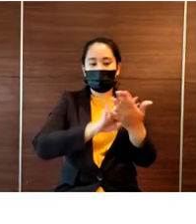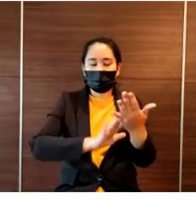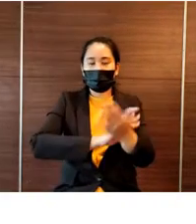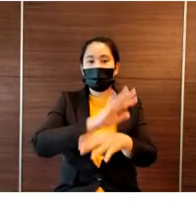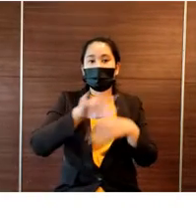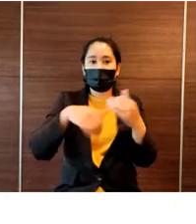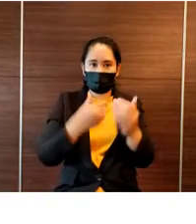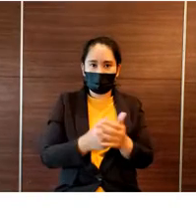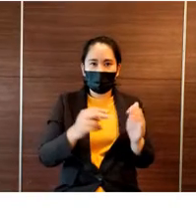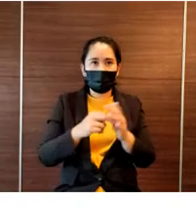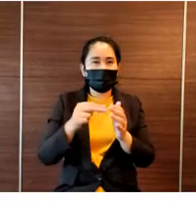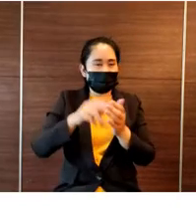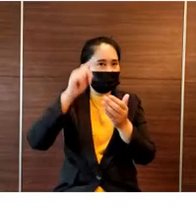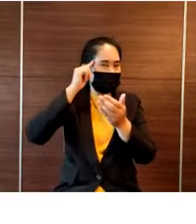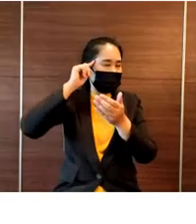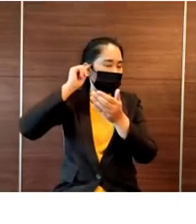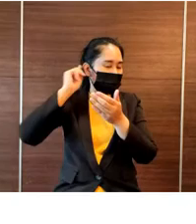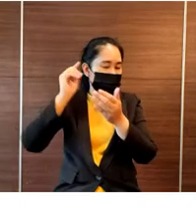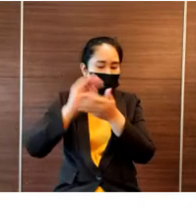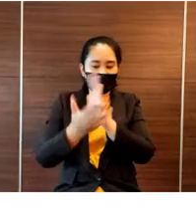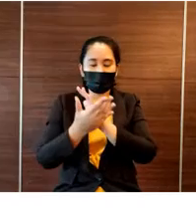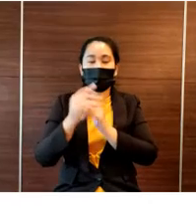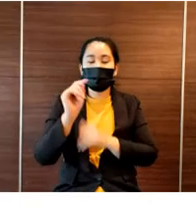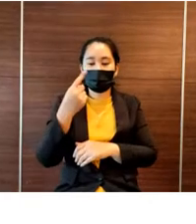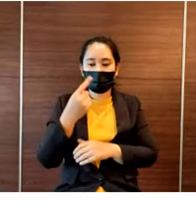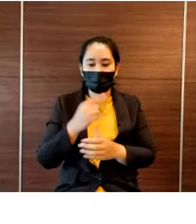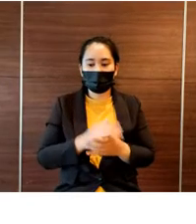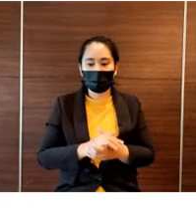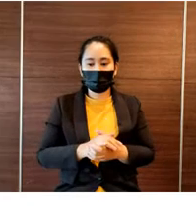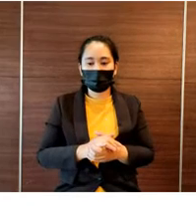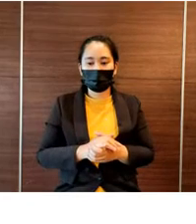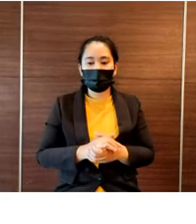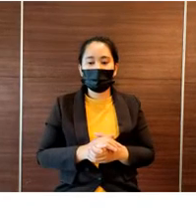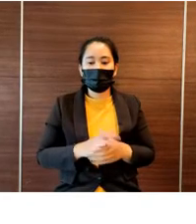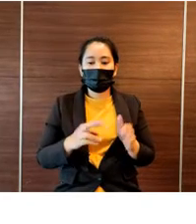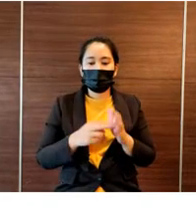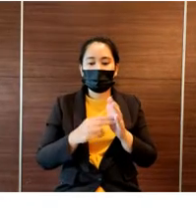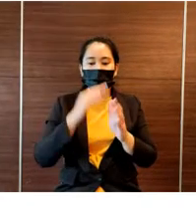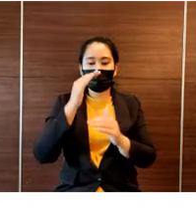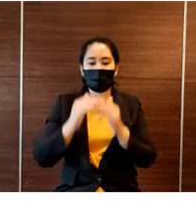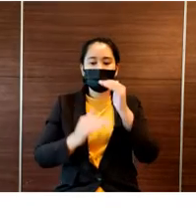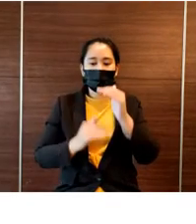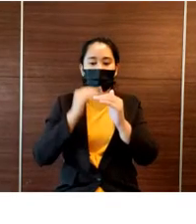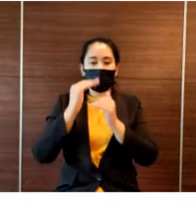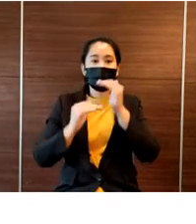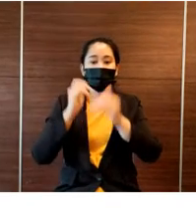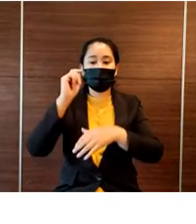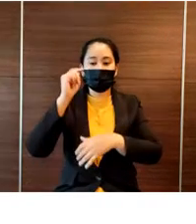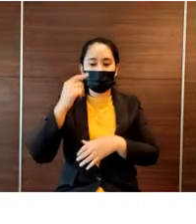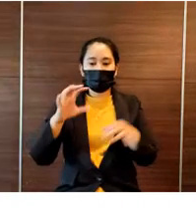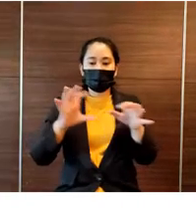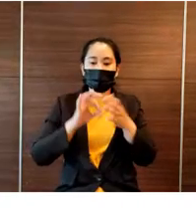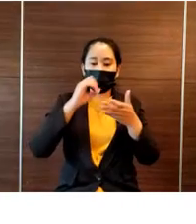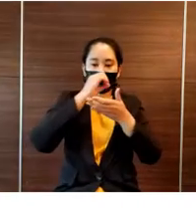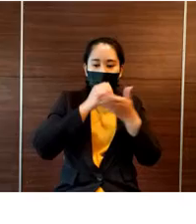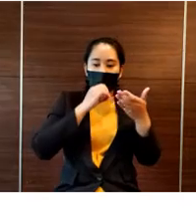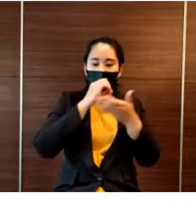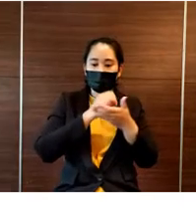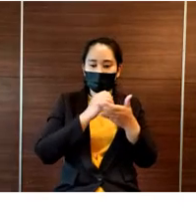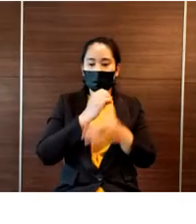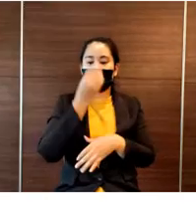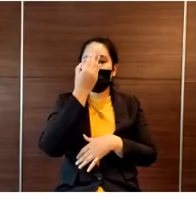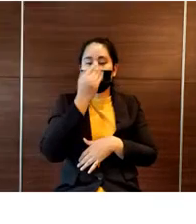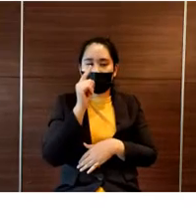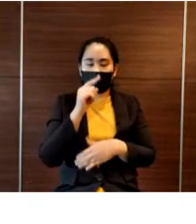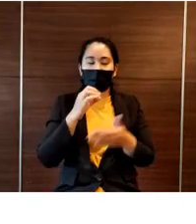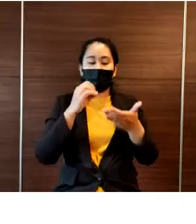ราจะต้องมารีสกิลกันใหม่มาอัพสกิลกันใหม ่ เรื่องของยาเสพติดเพราะว่ายาเ